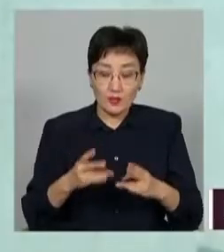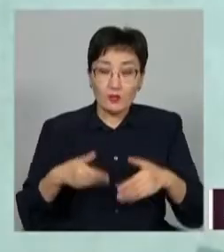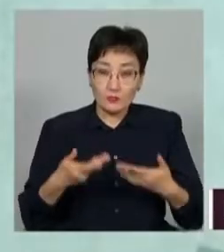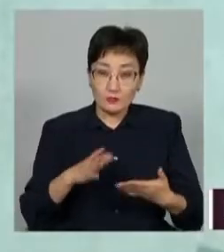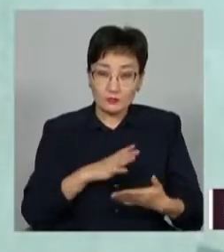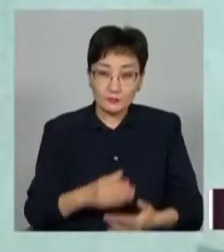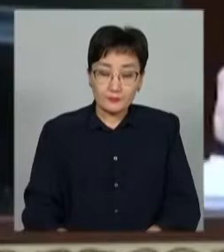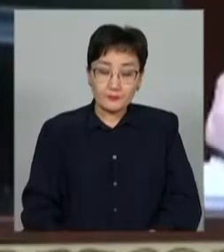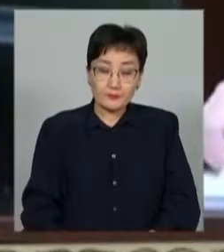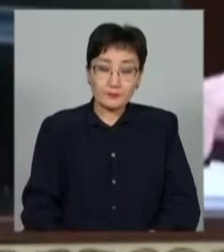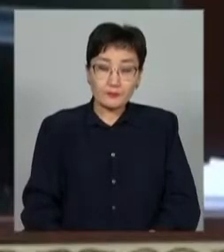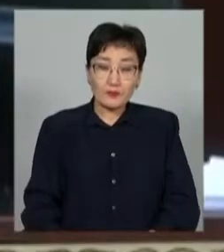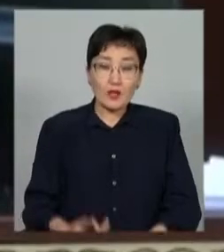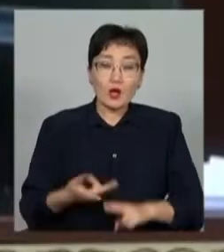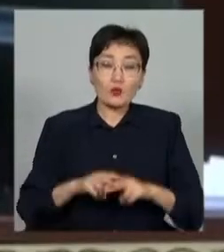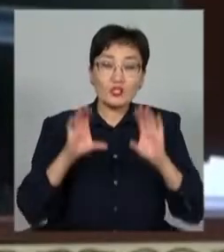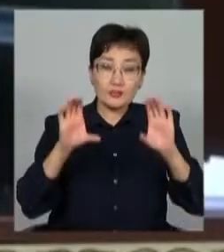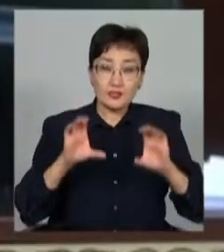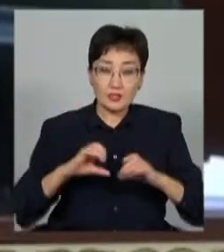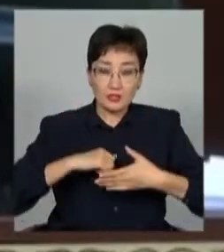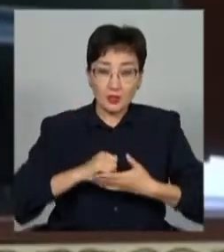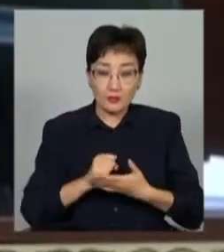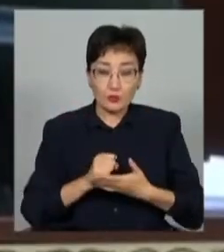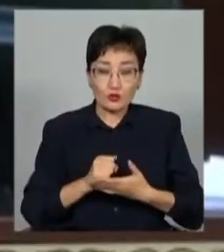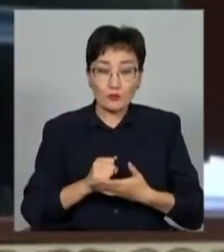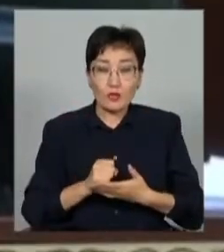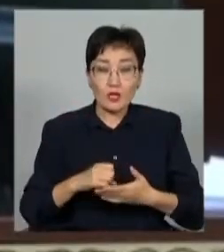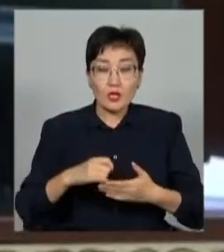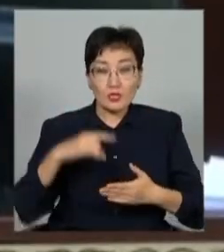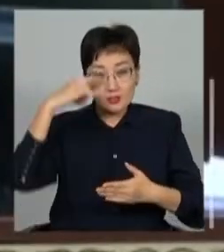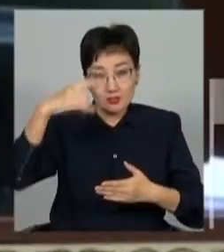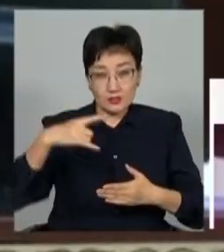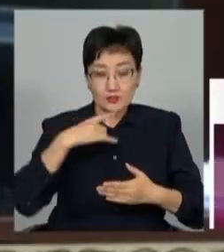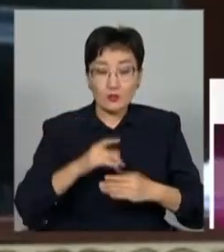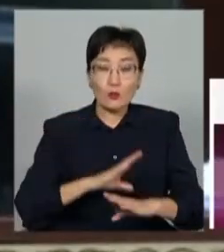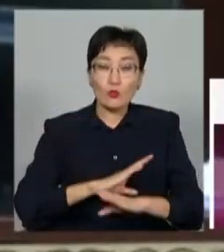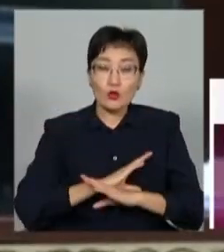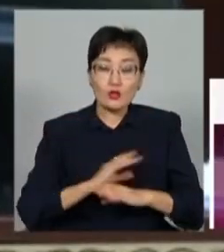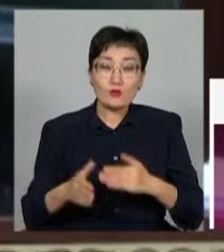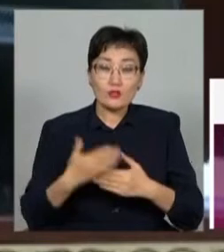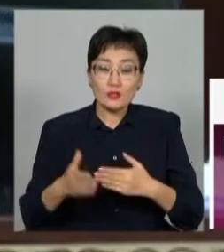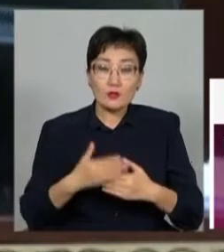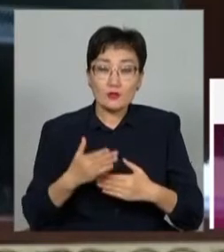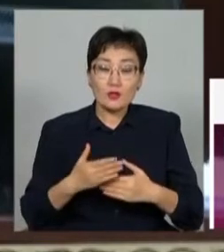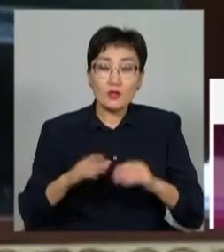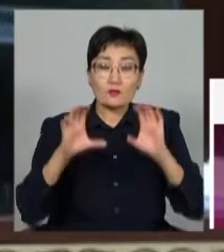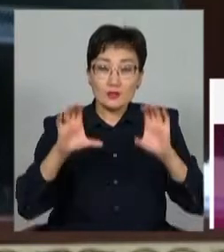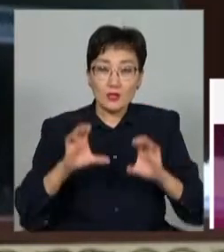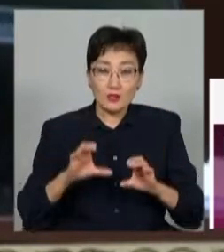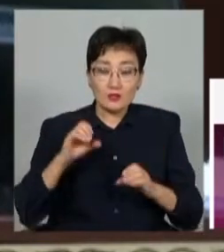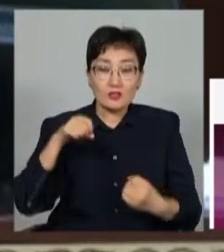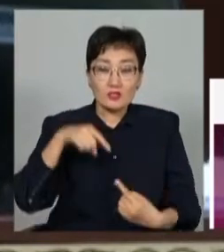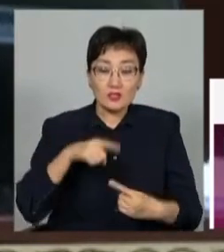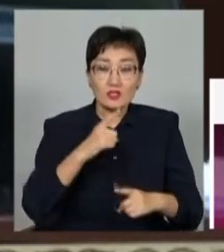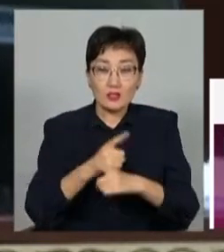еді. Осы заңды қабылдай отырып, Қазақстан өлім жазасына заң жүзінде тыйым